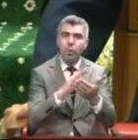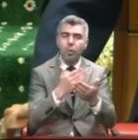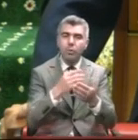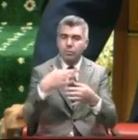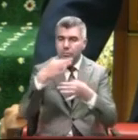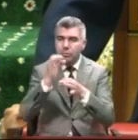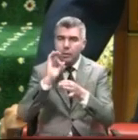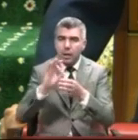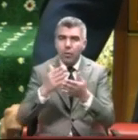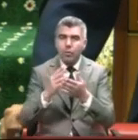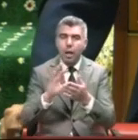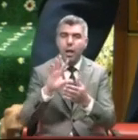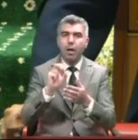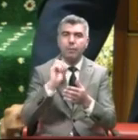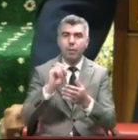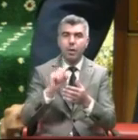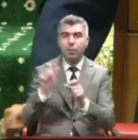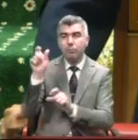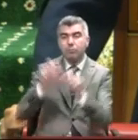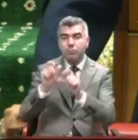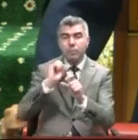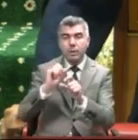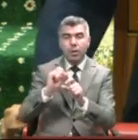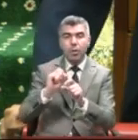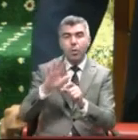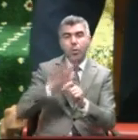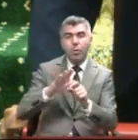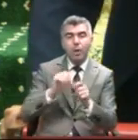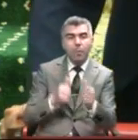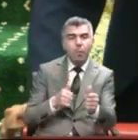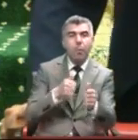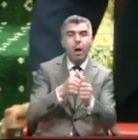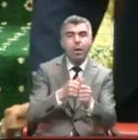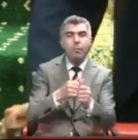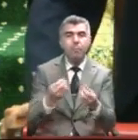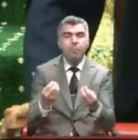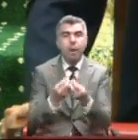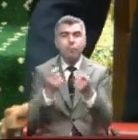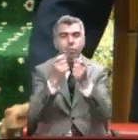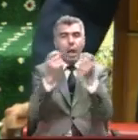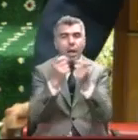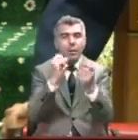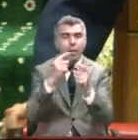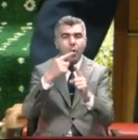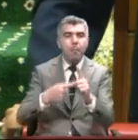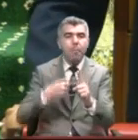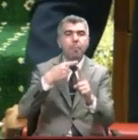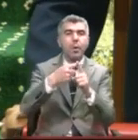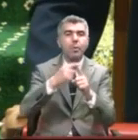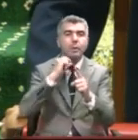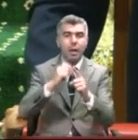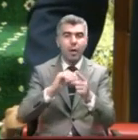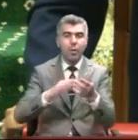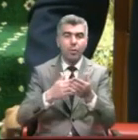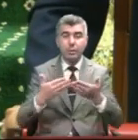المعاهد بما يجعل الراس المال البشري مؤهل لمواكبه الاستثمارات وخلق القيمه المضافه الى ان